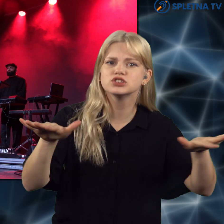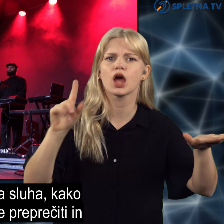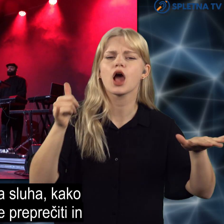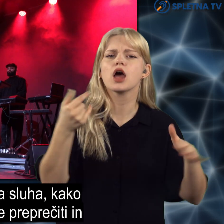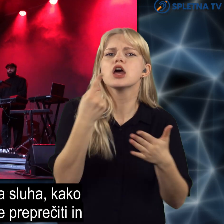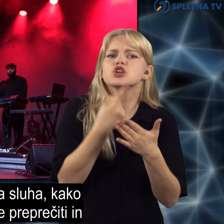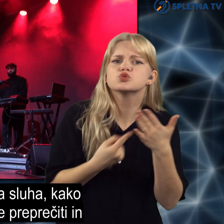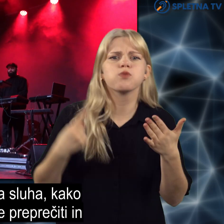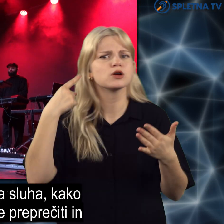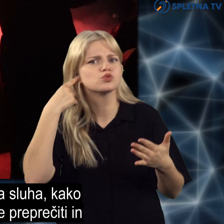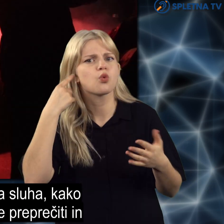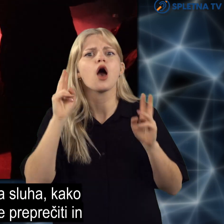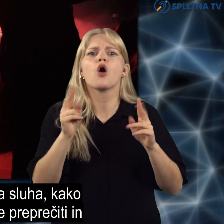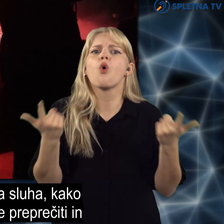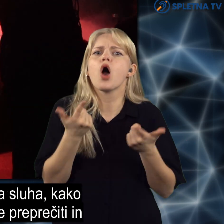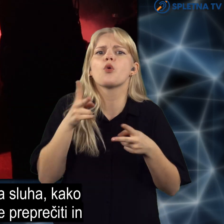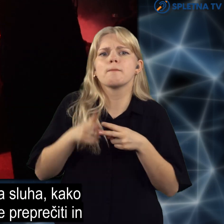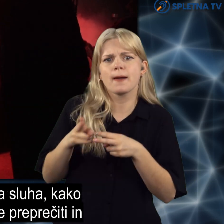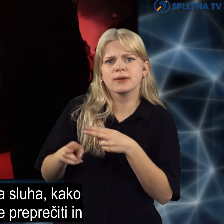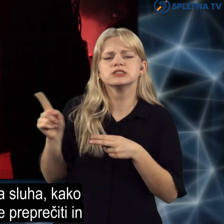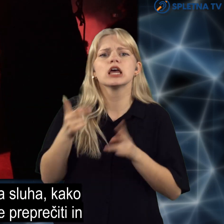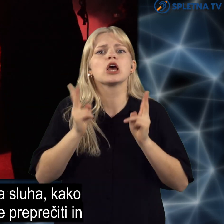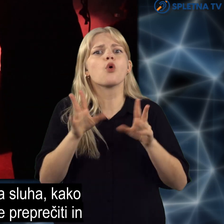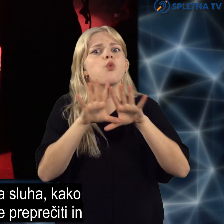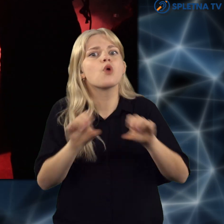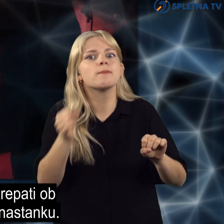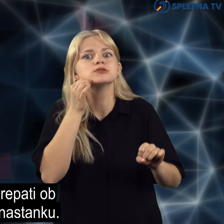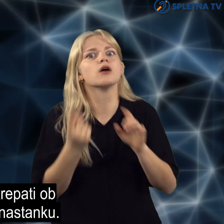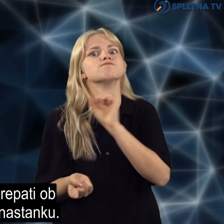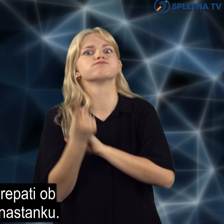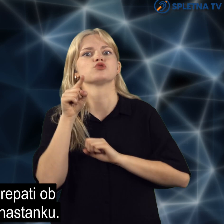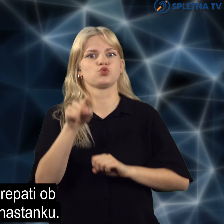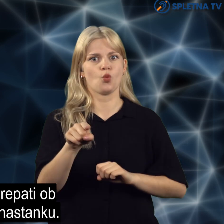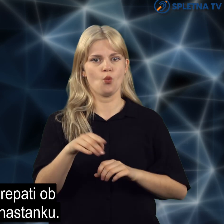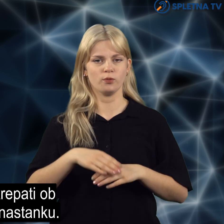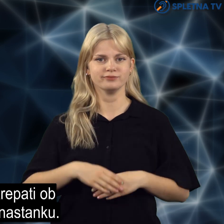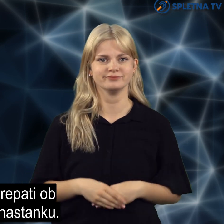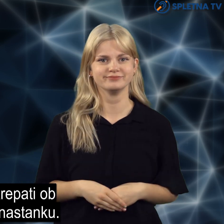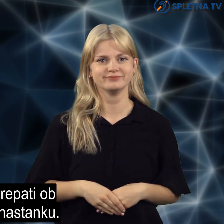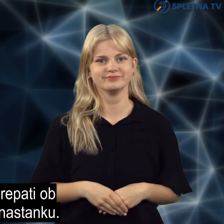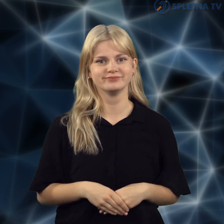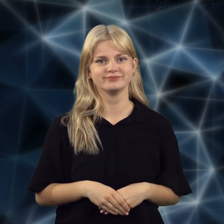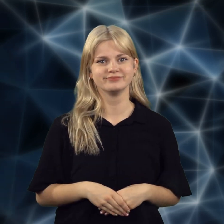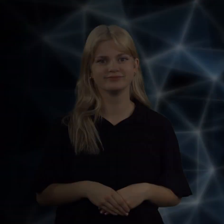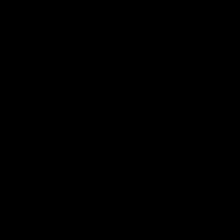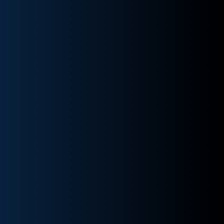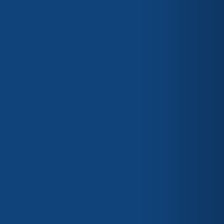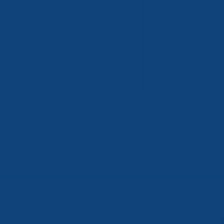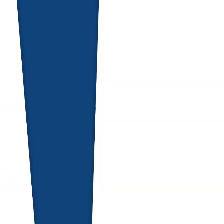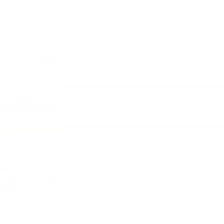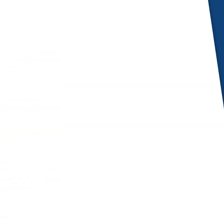ozaveščeni, kaj je izguba sluha, kako jo je mogoče preprečiti in kako ukrepati ob njenem nastanku.